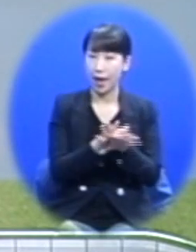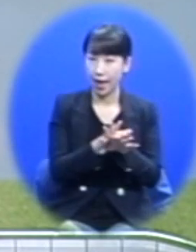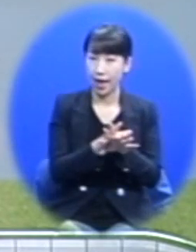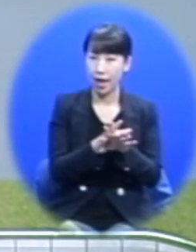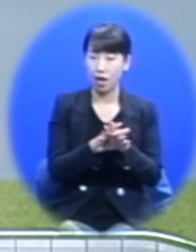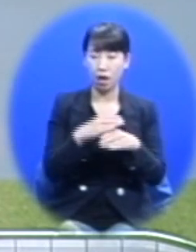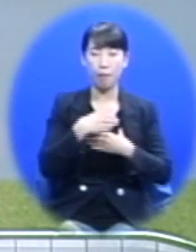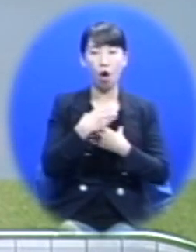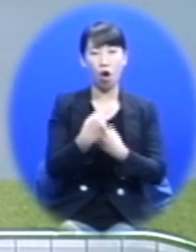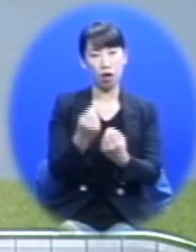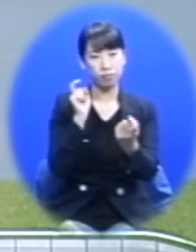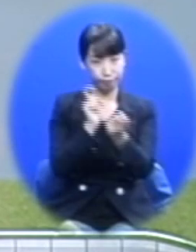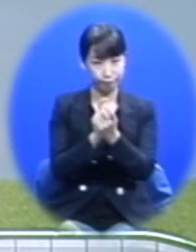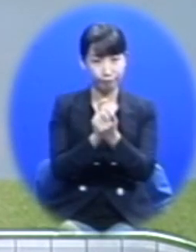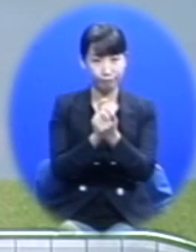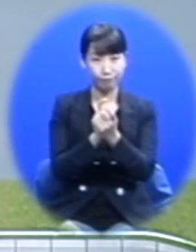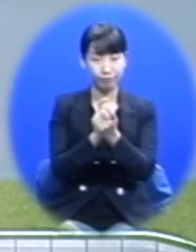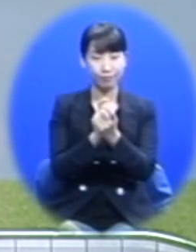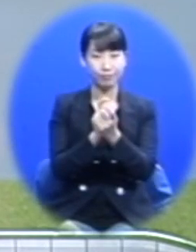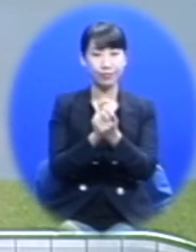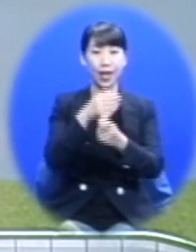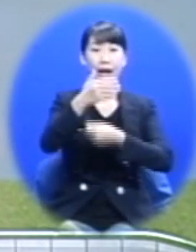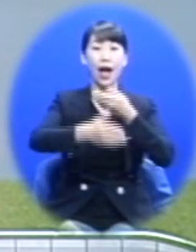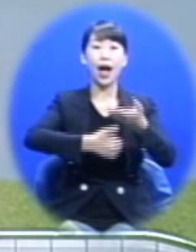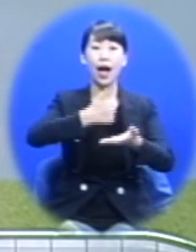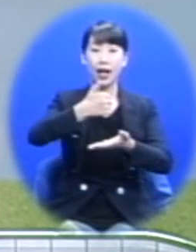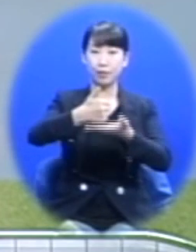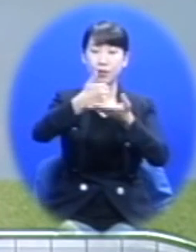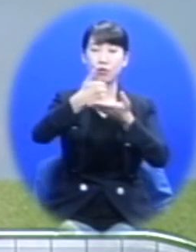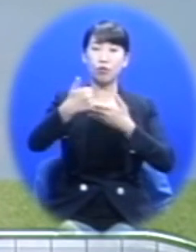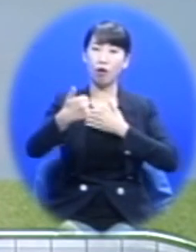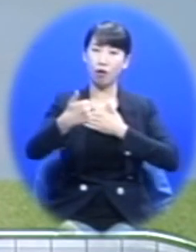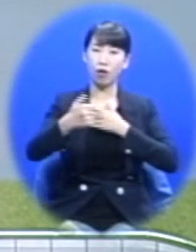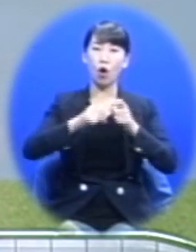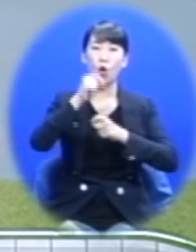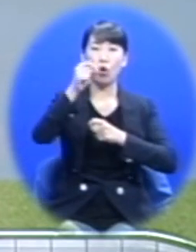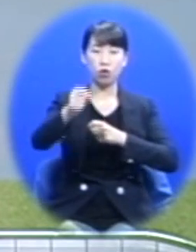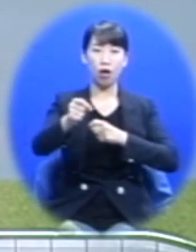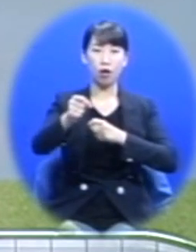평안이 왔어요. 하나님께서 나의 영원한 기업이 되어주셨어요.